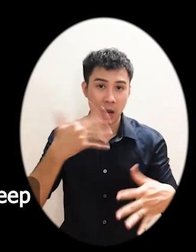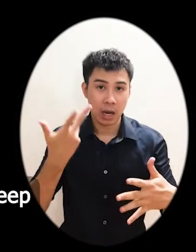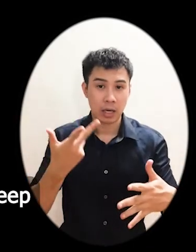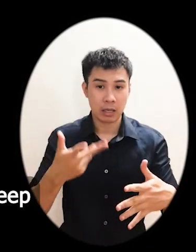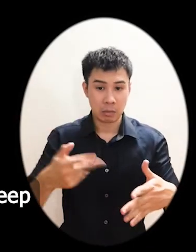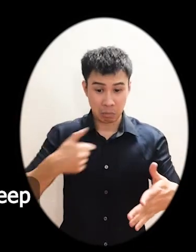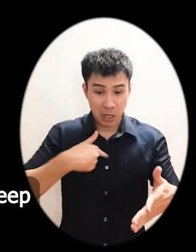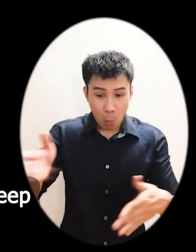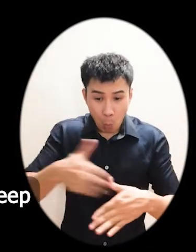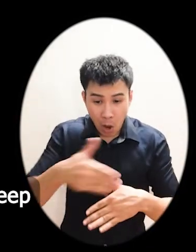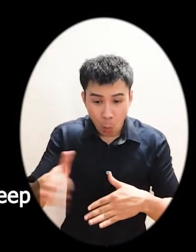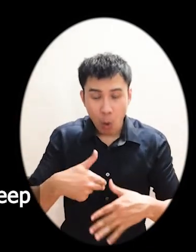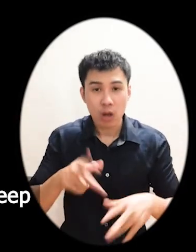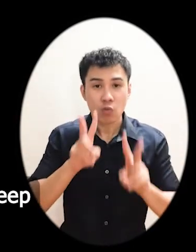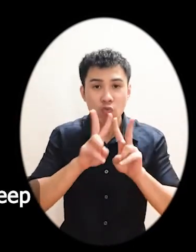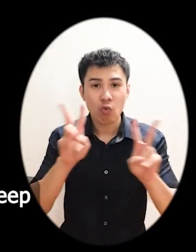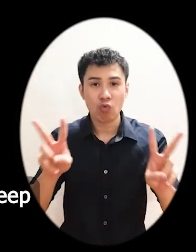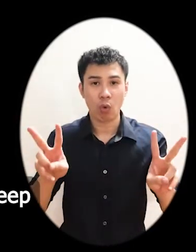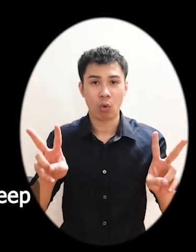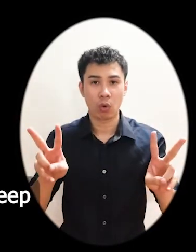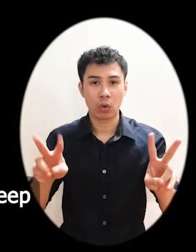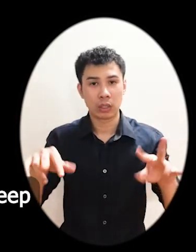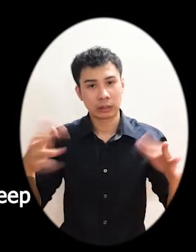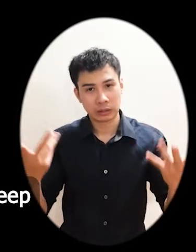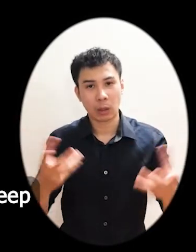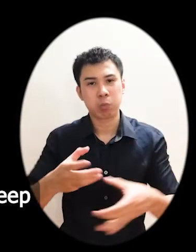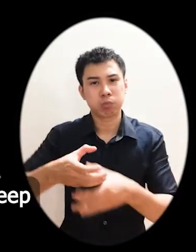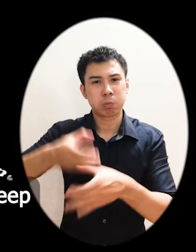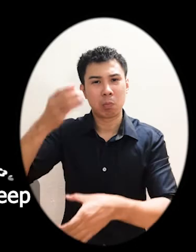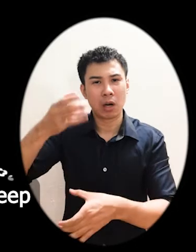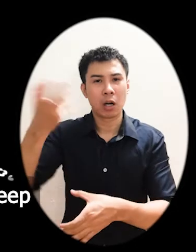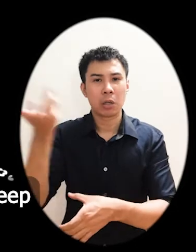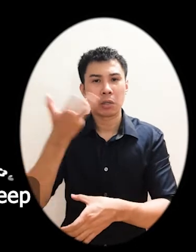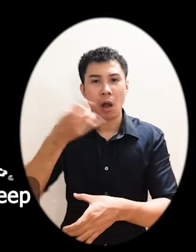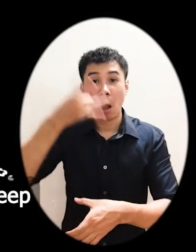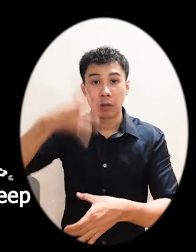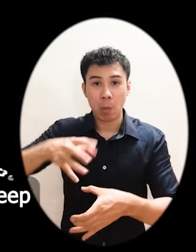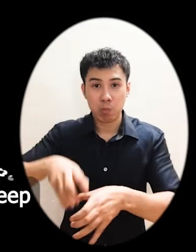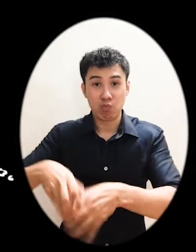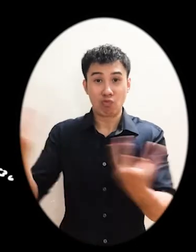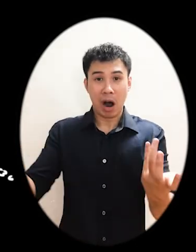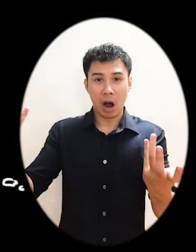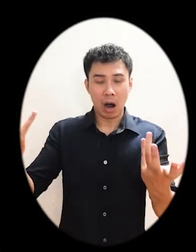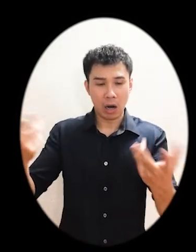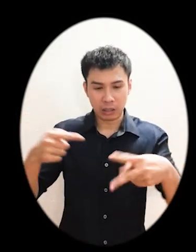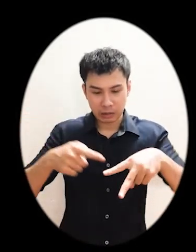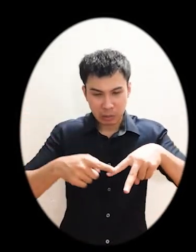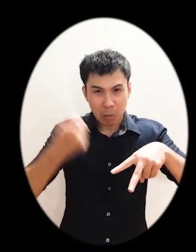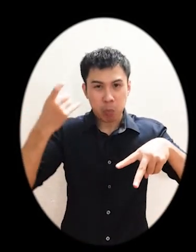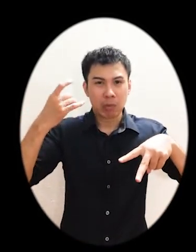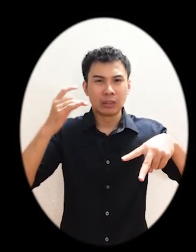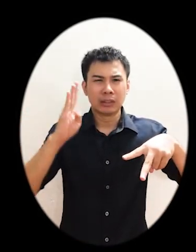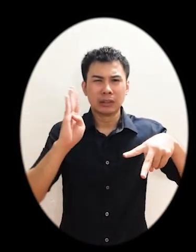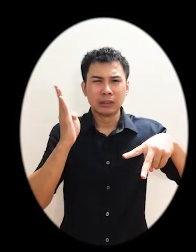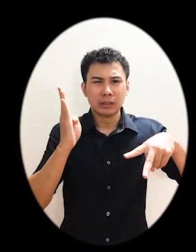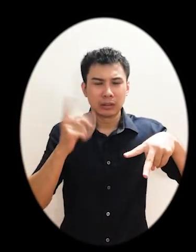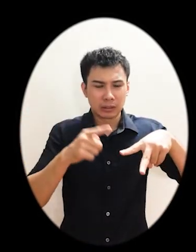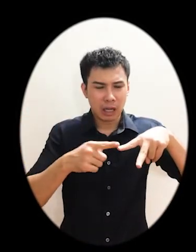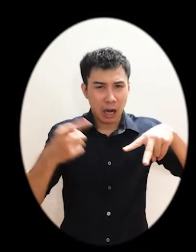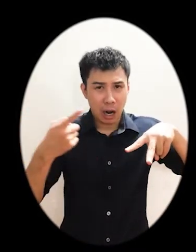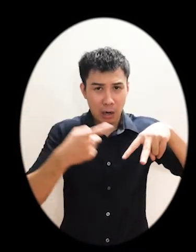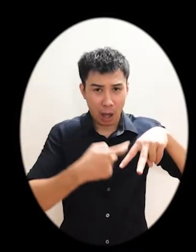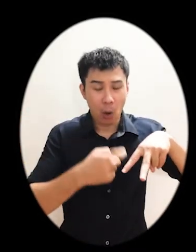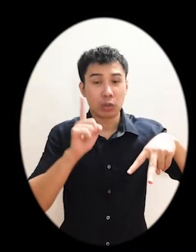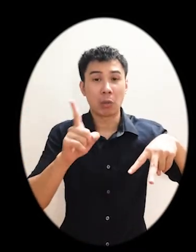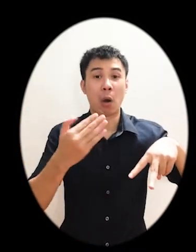Lúc bố về, mình vội đi lấy cái chổi quét nhà thì lại làm vỡ mất cái phích đựng nước. Mình bị bỏng ở chân nên